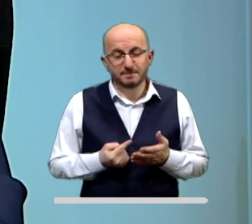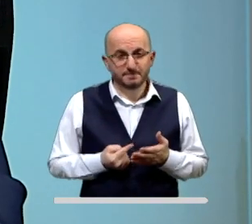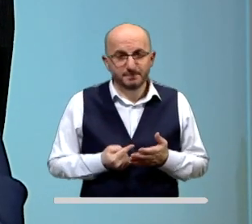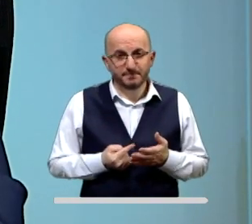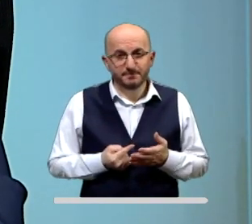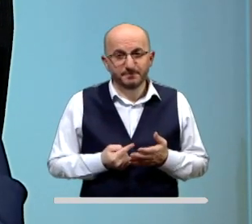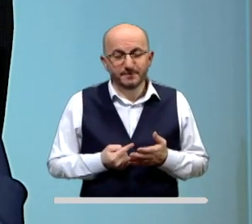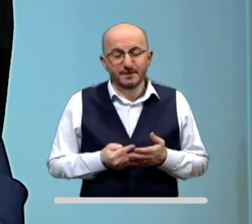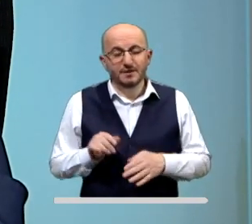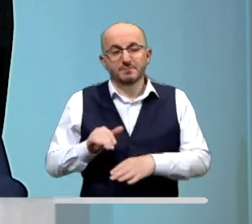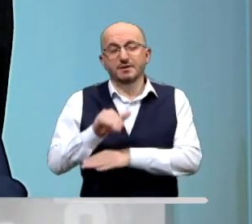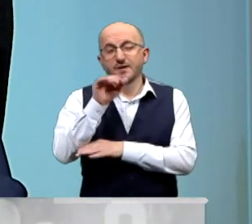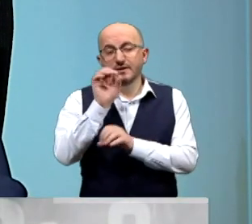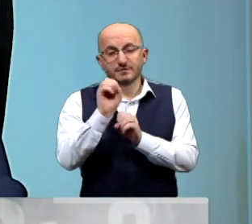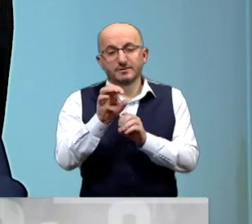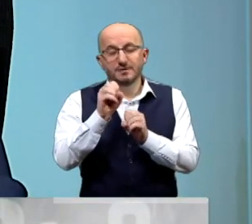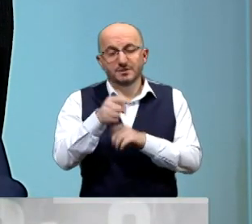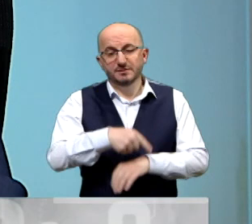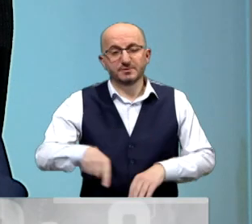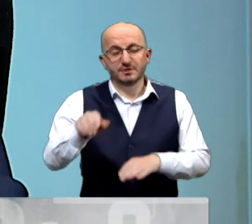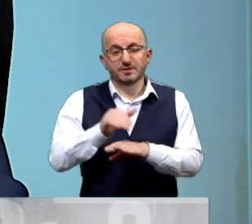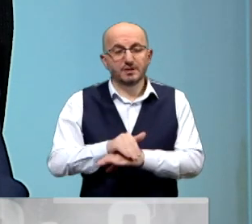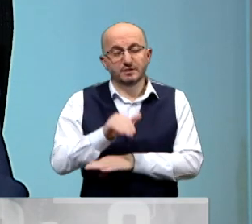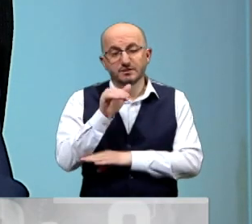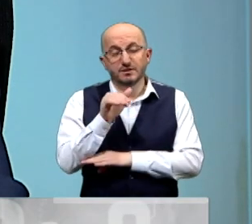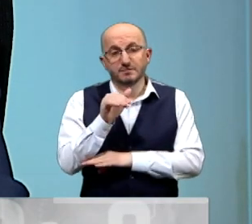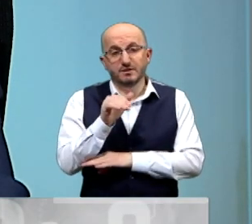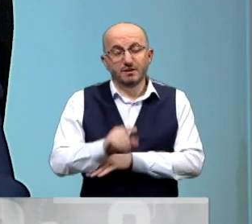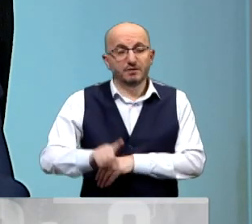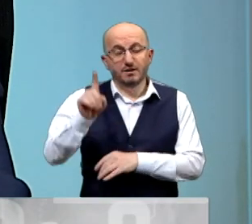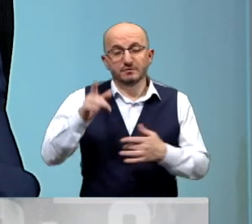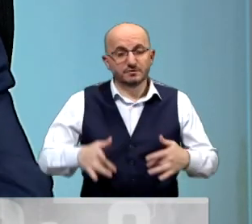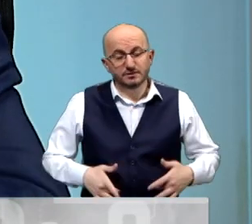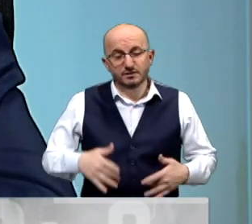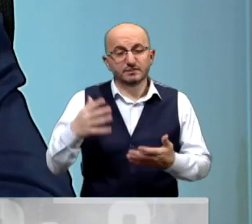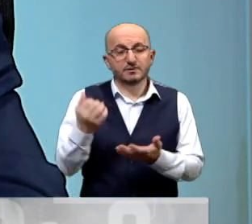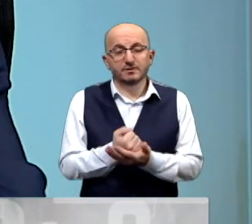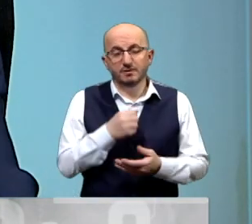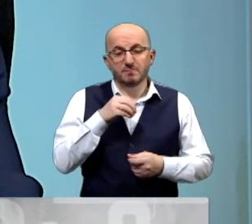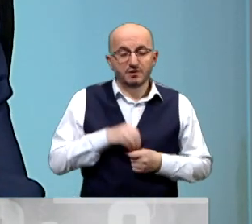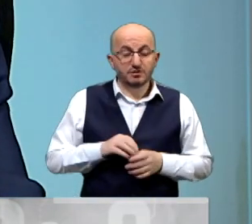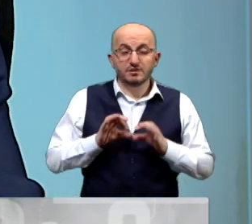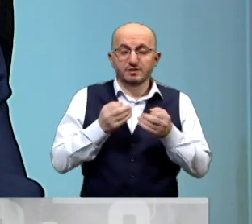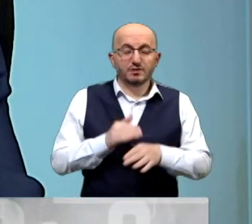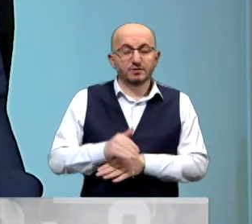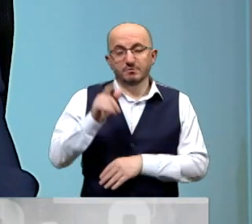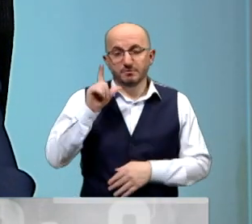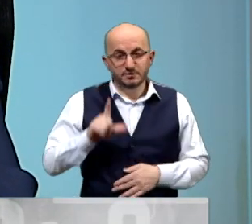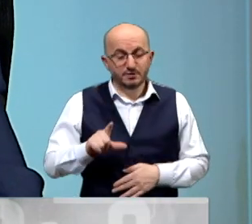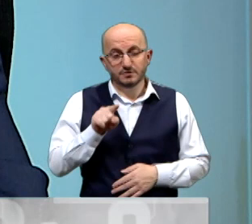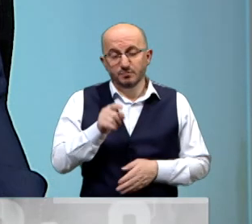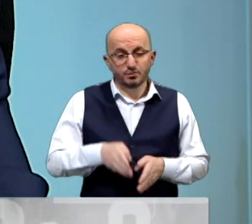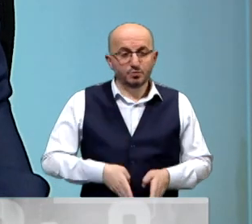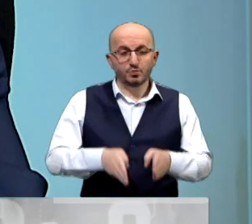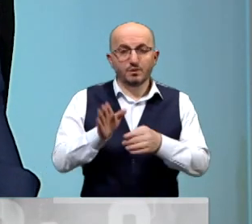bir hayat rehberidir bize yaşam Nasıl yani Allah'ın rızasını kazanmak için nasıl yaşamamız lazım Onun